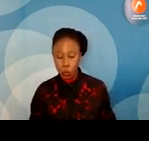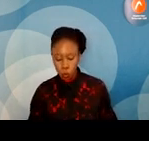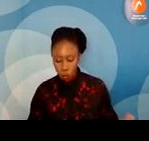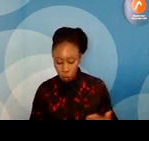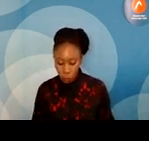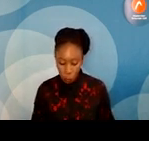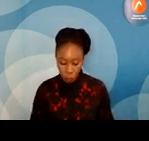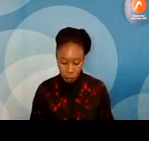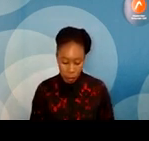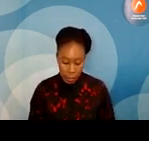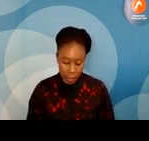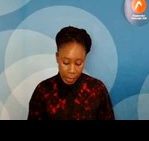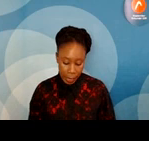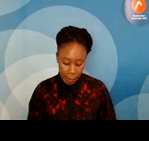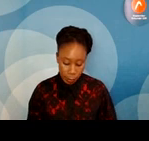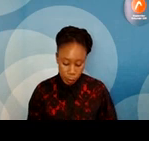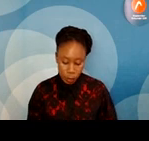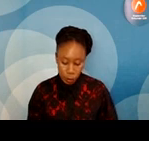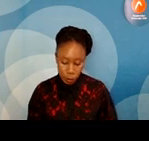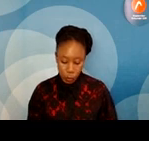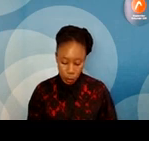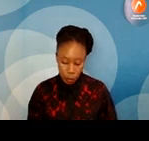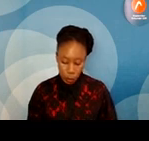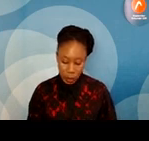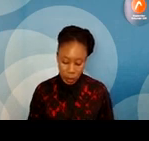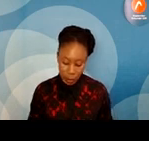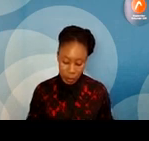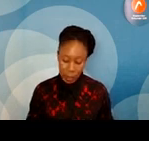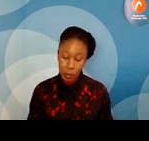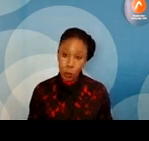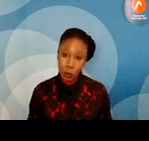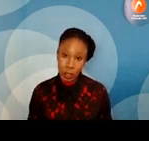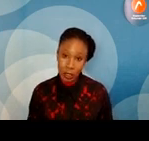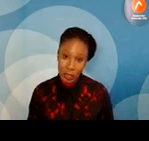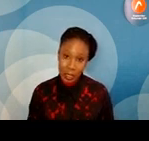mot hot och våld för att just förebygga